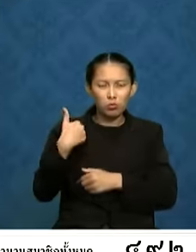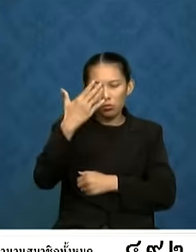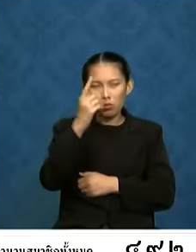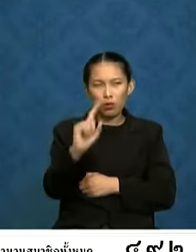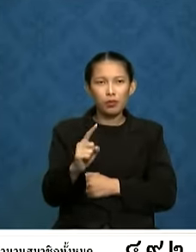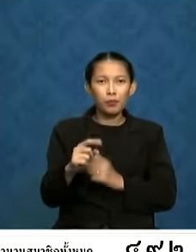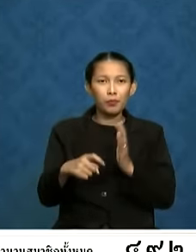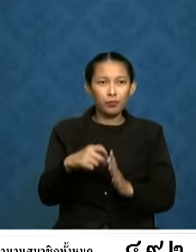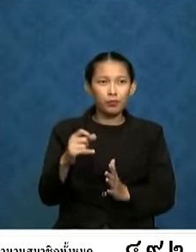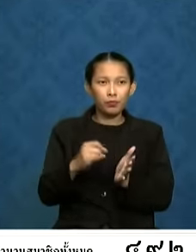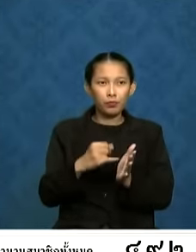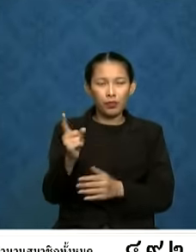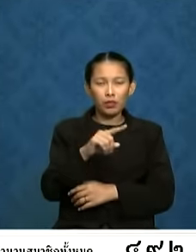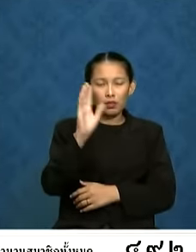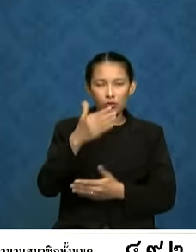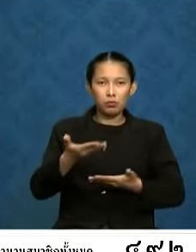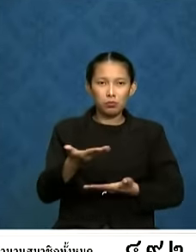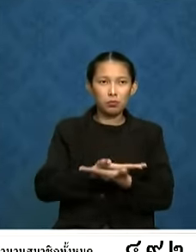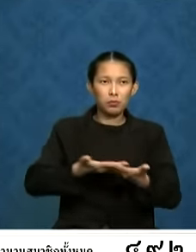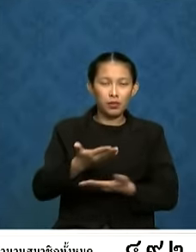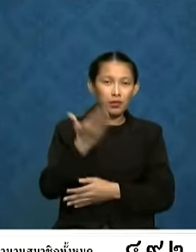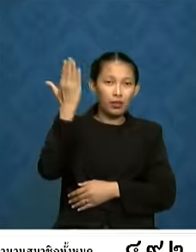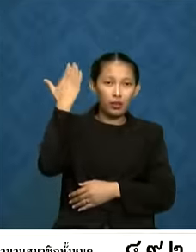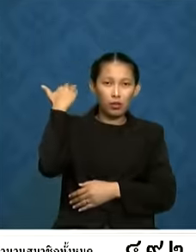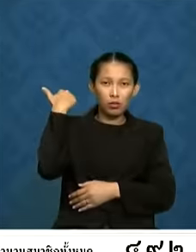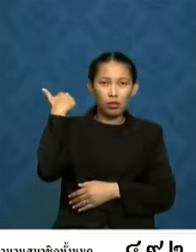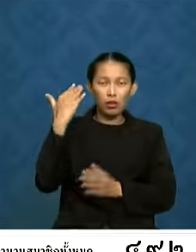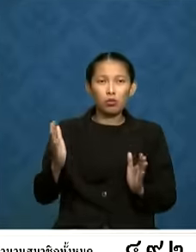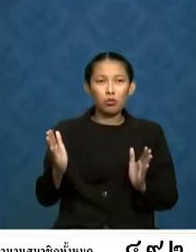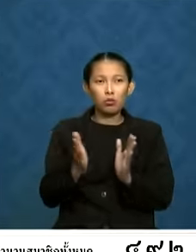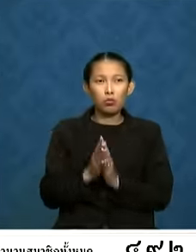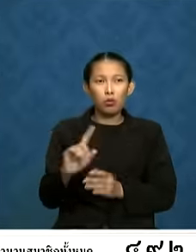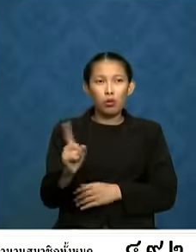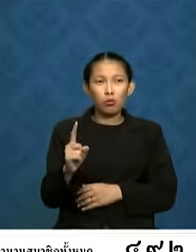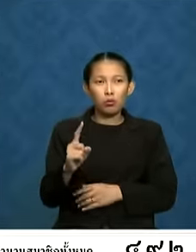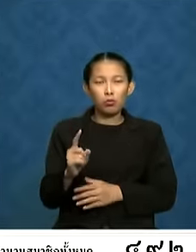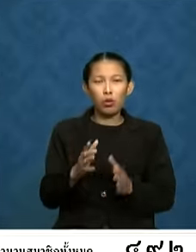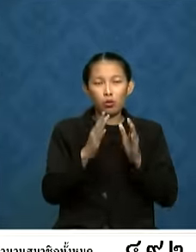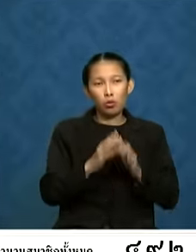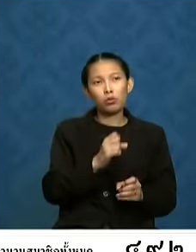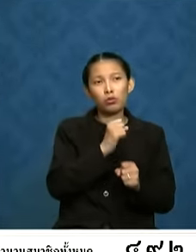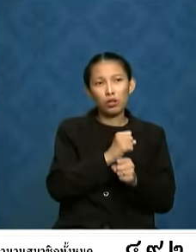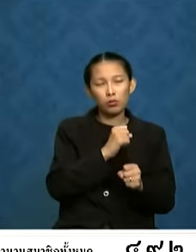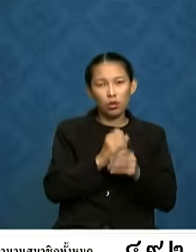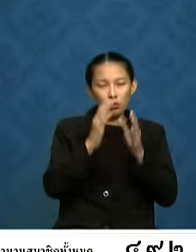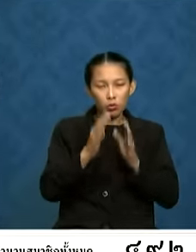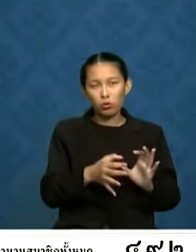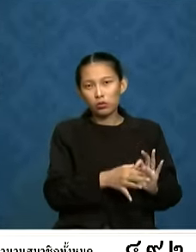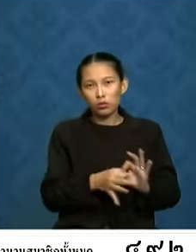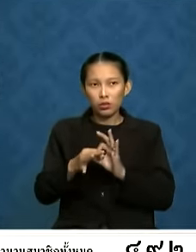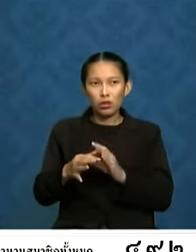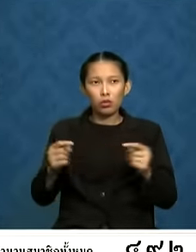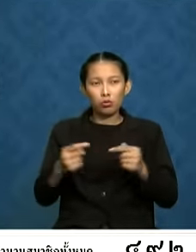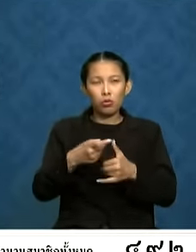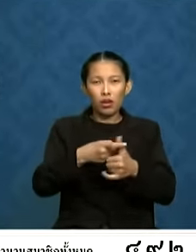ฮะเพราะตอนพิจารณากันในคราวนั้นเนี่ยมันรวมไปถึงบรรดาเจ้าหน้าที่บรรดาผู้ที่เกี่ยวข้องกับการสัง่า